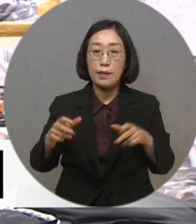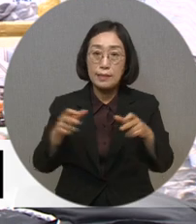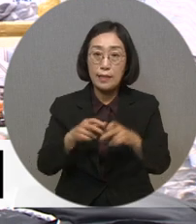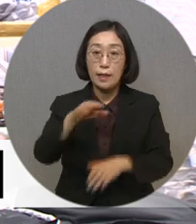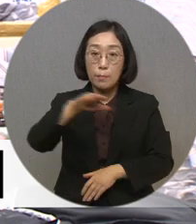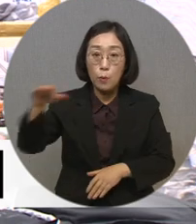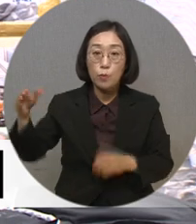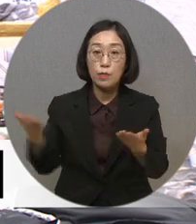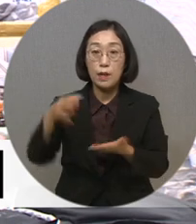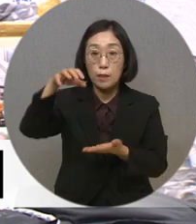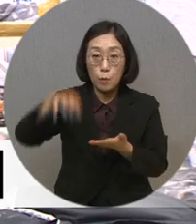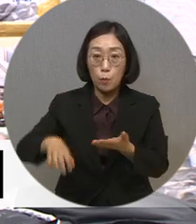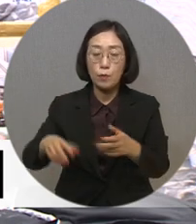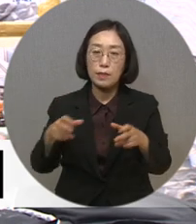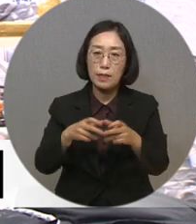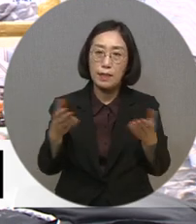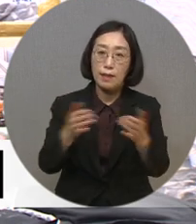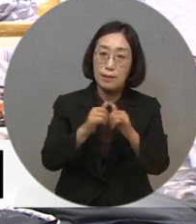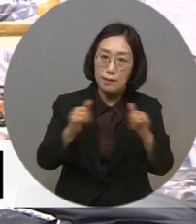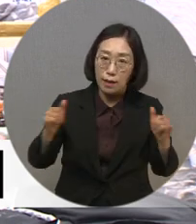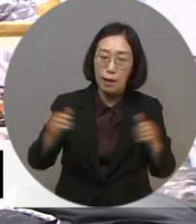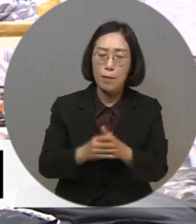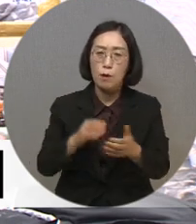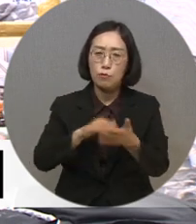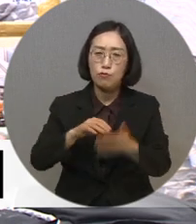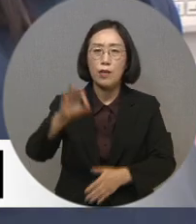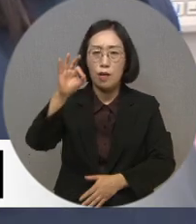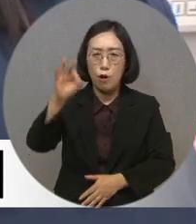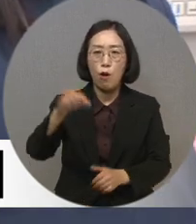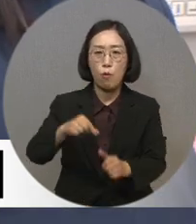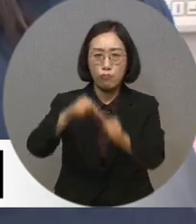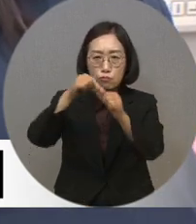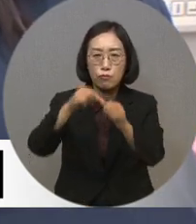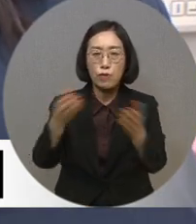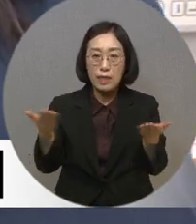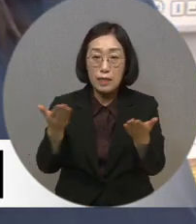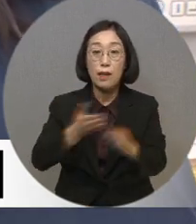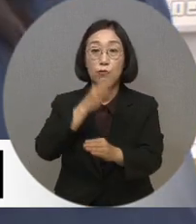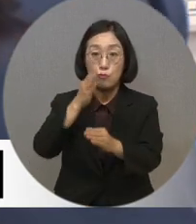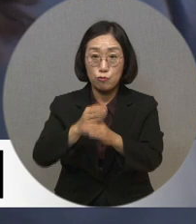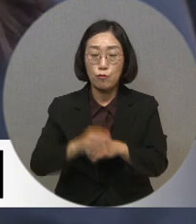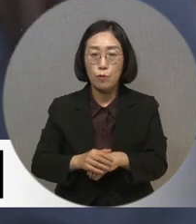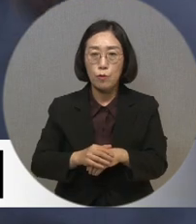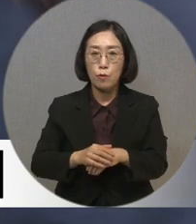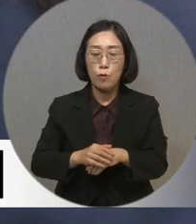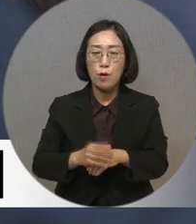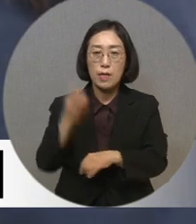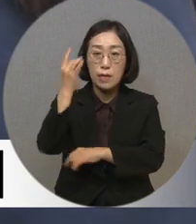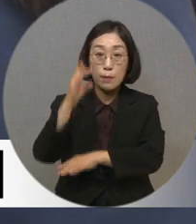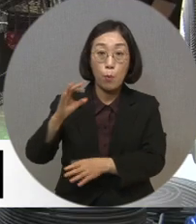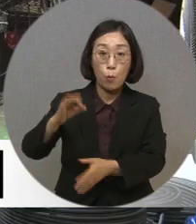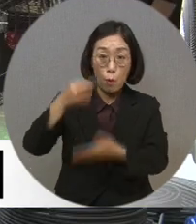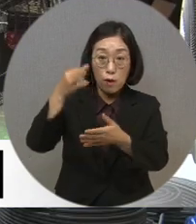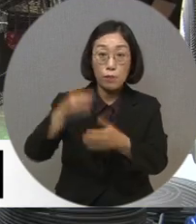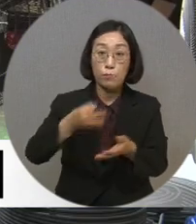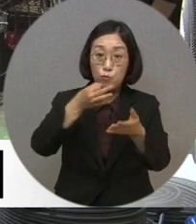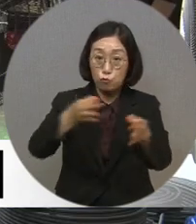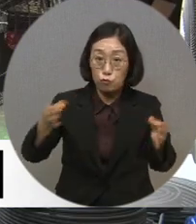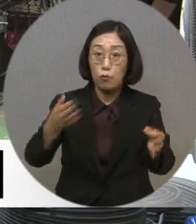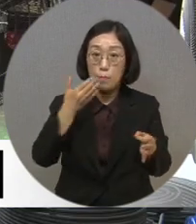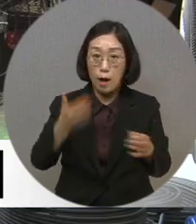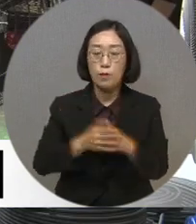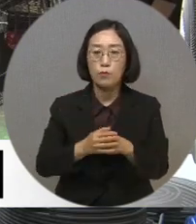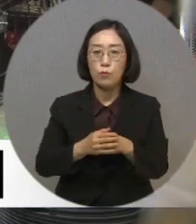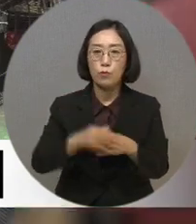표준 사업장은 장애인 근로자를 최소 10명 이상 고용하고 최저임금 이상의 임금을 주는 등 장애인